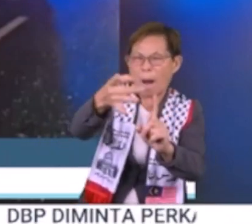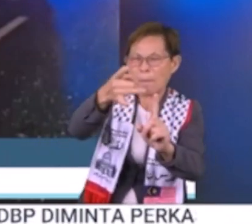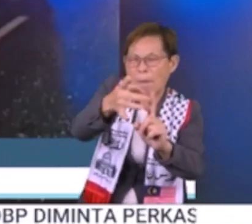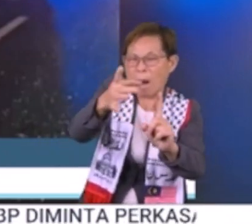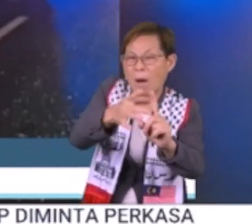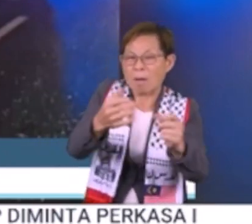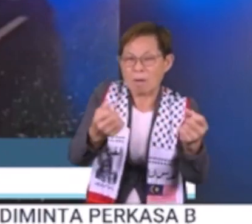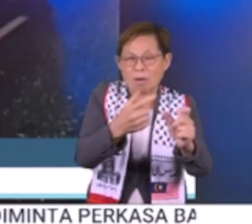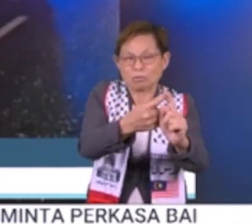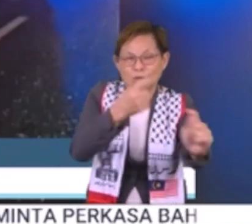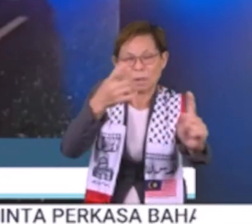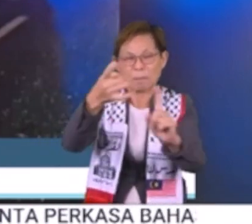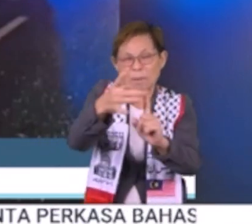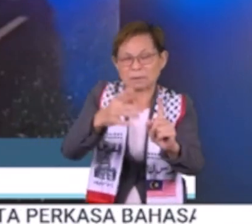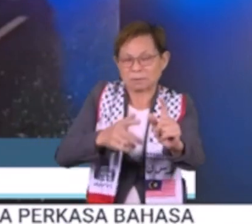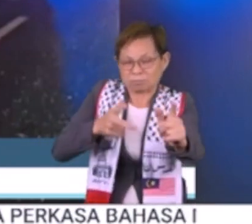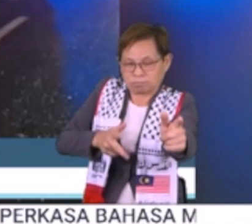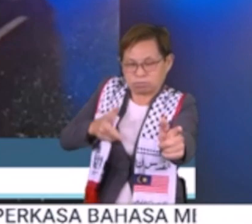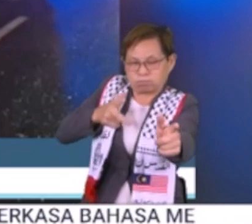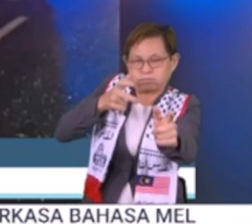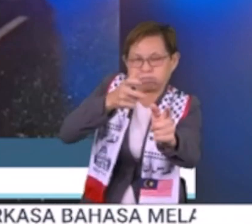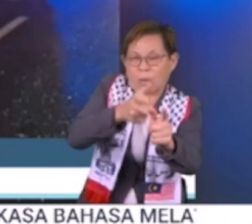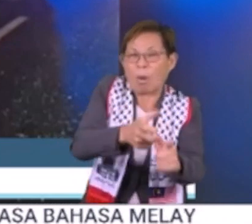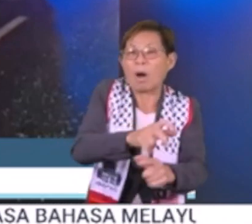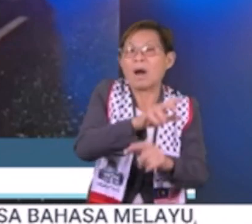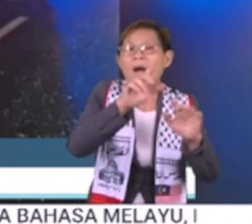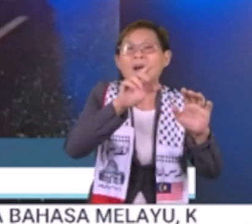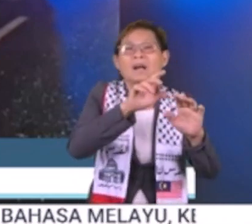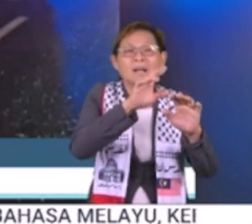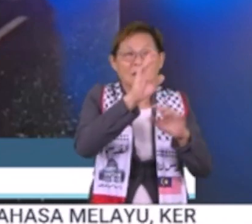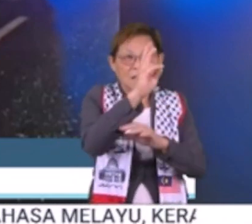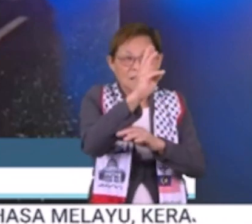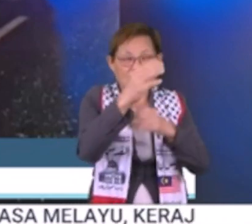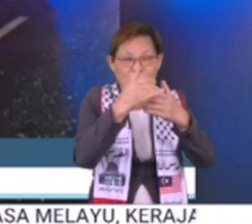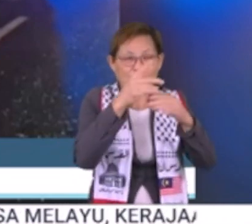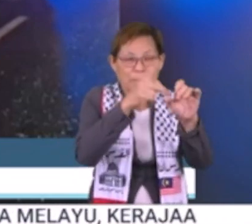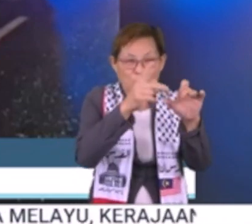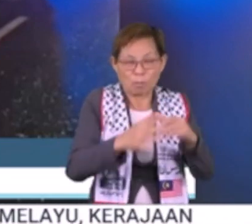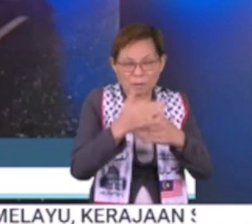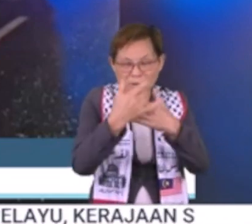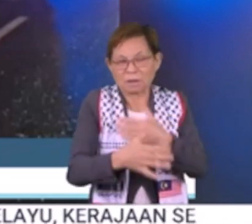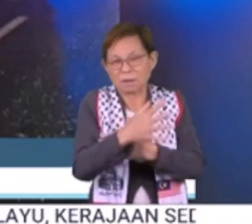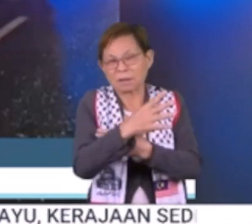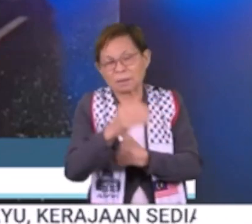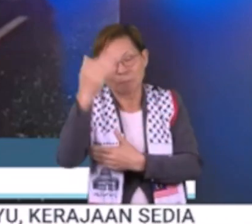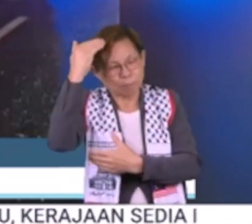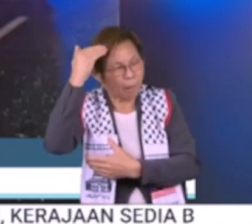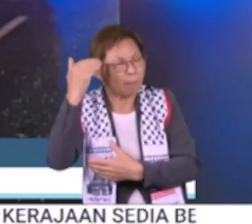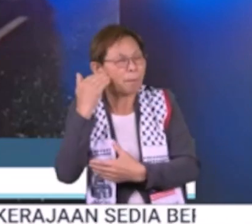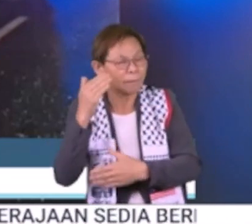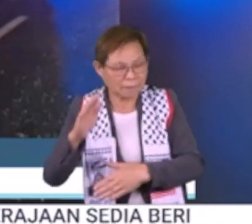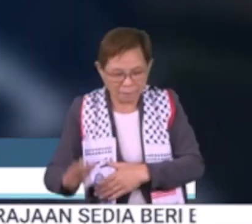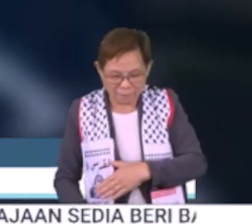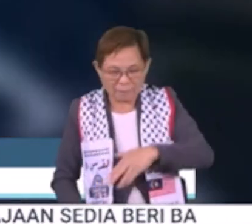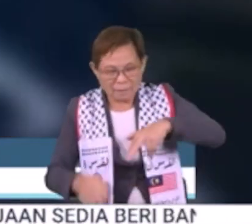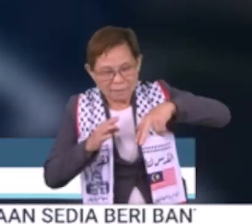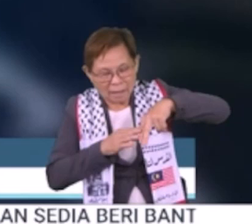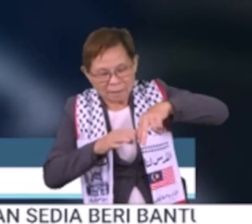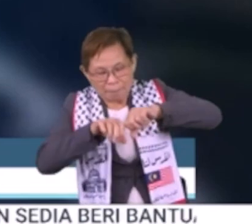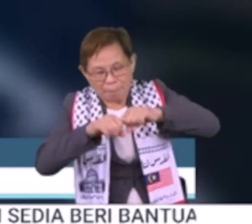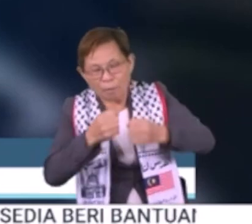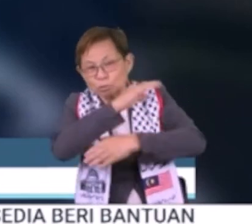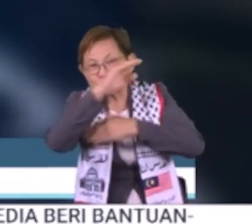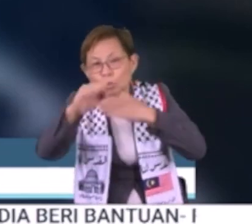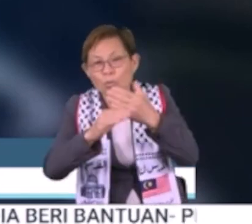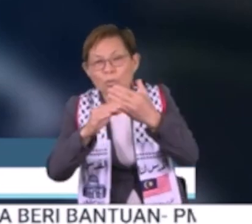yang ketika berada di lorong pertama enam daripada tujuh penumpang tercedera antaranya mengambi luka di kepala dan patah kaki kesemua